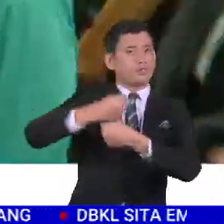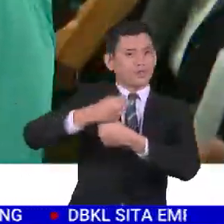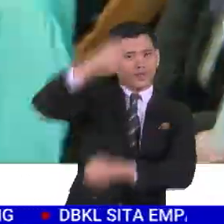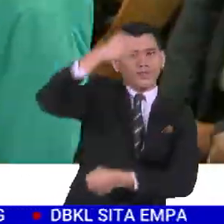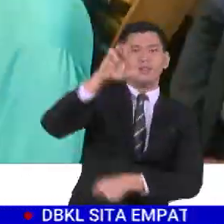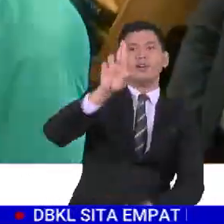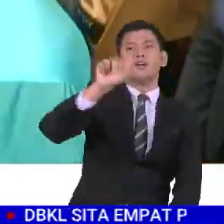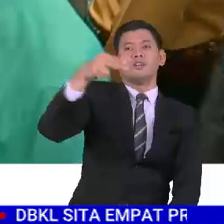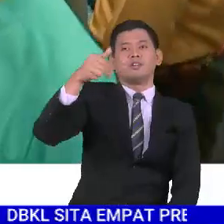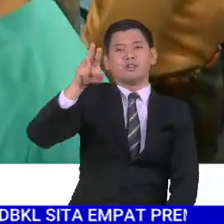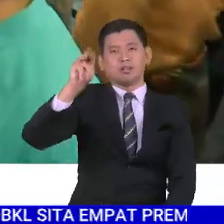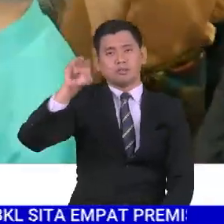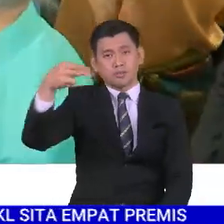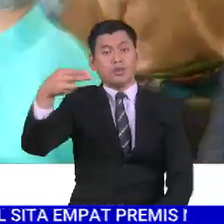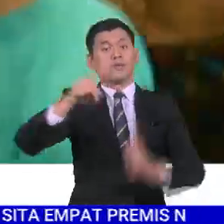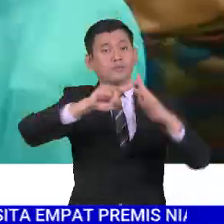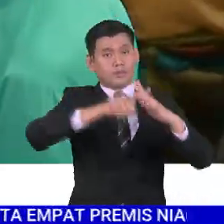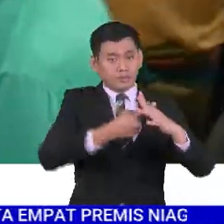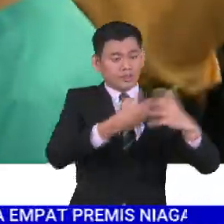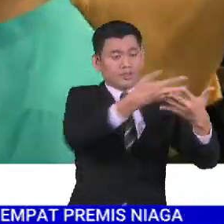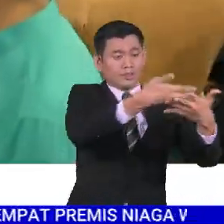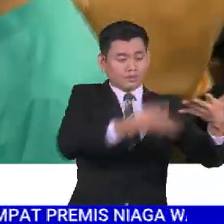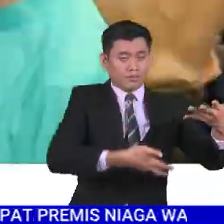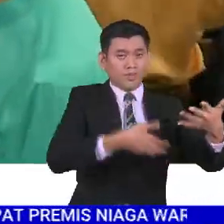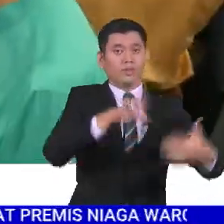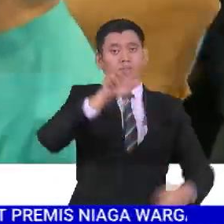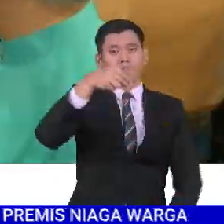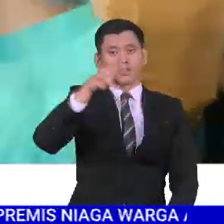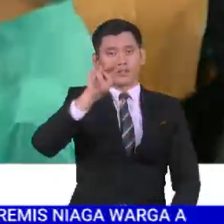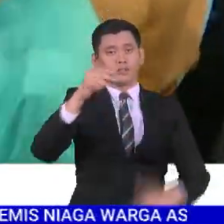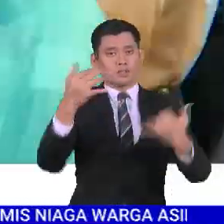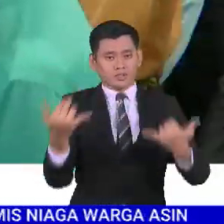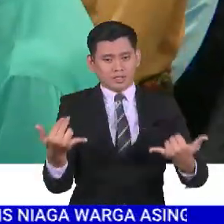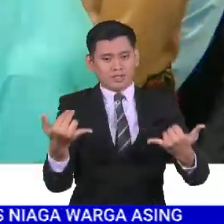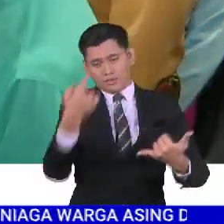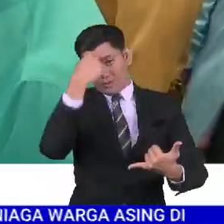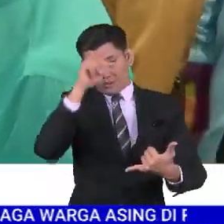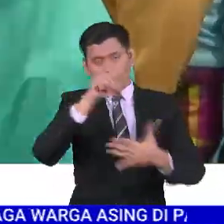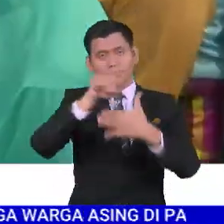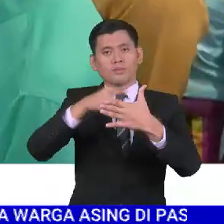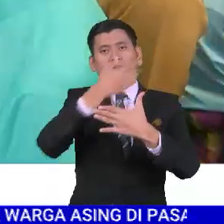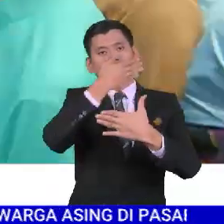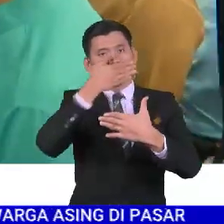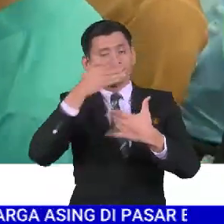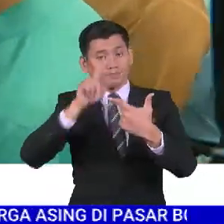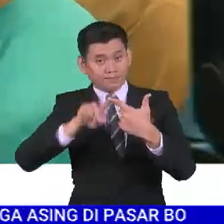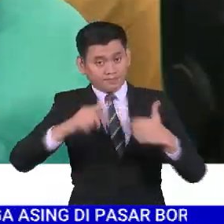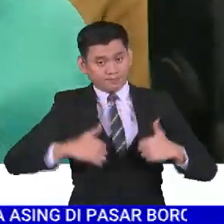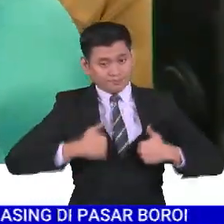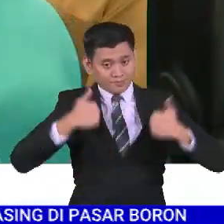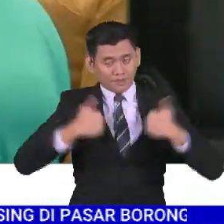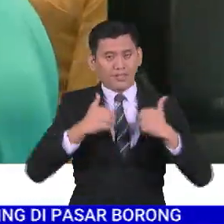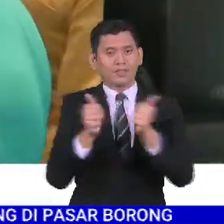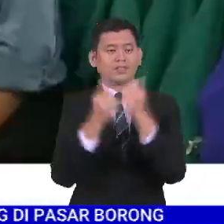Bermula dengan menu rahmah dan sekarang beliau tampil menjelang Ramadan dan sambutan Hari Raya